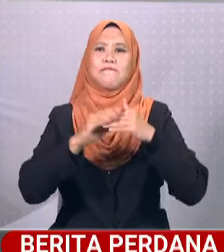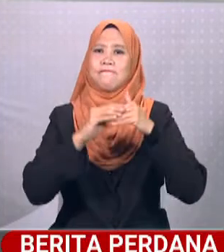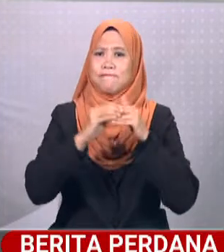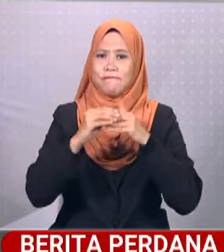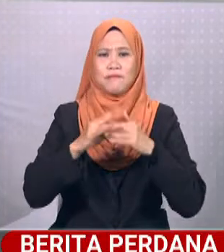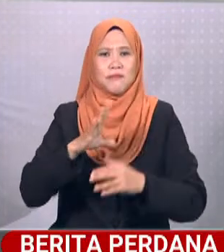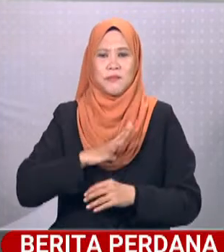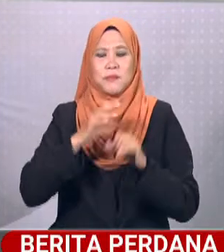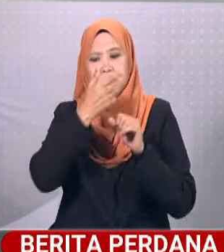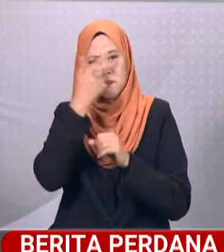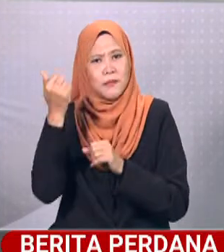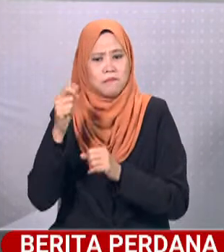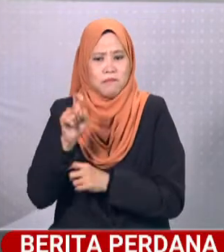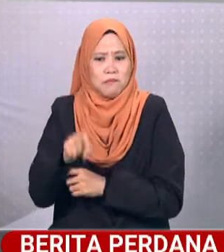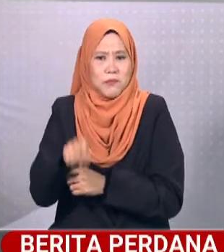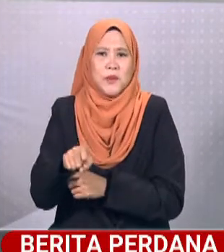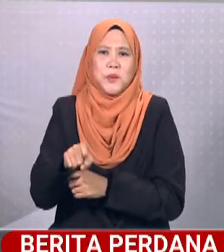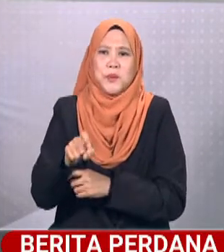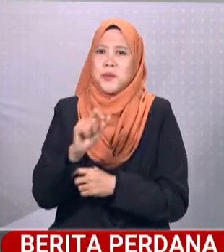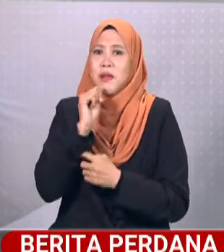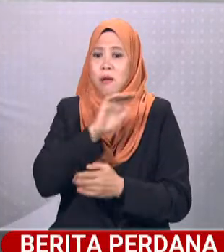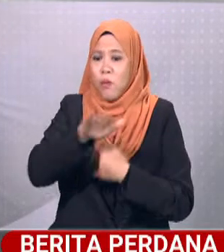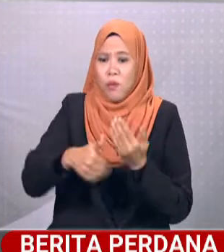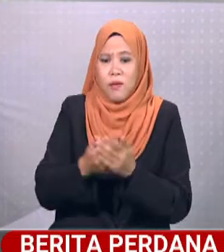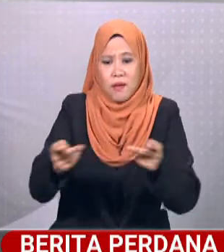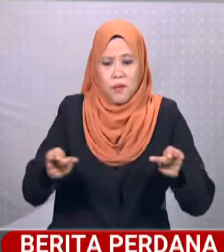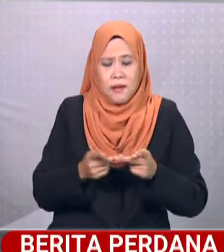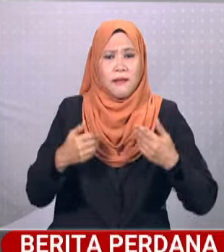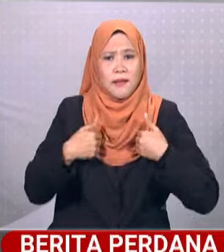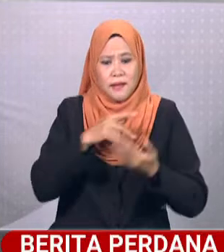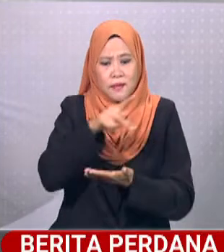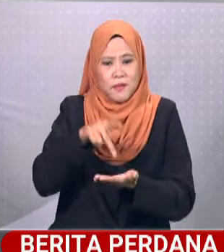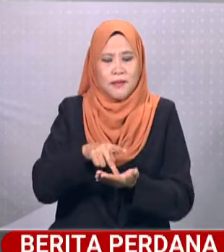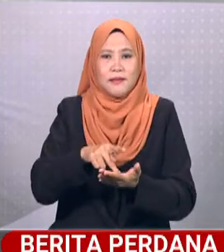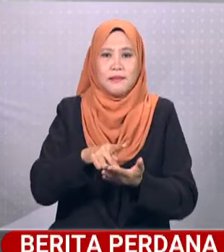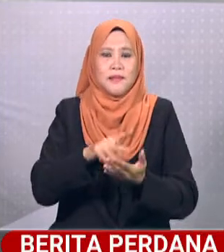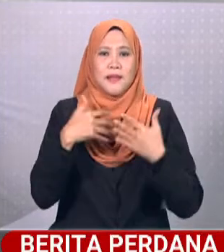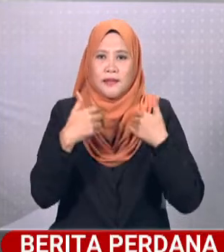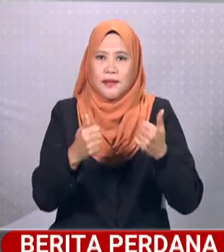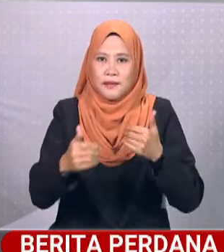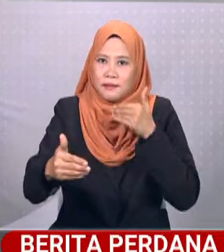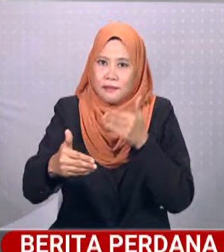diberi memandangkan ia satu keperluan dan tidak semua kawasan mempunyai pusat kesihatan berdekatan.